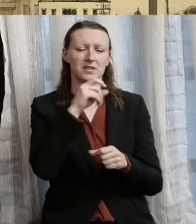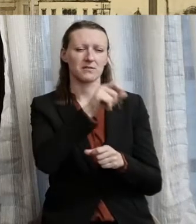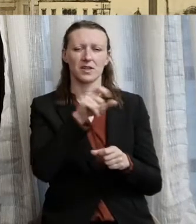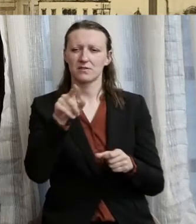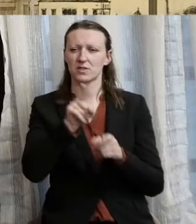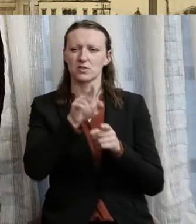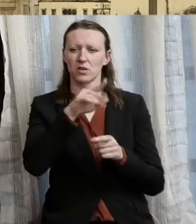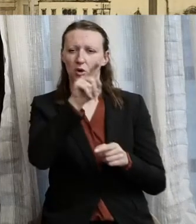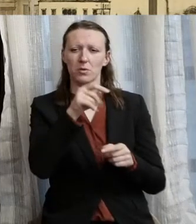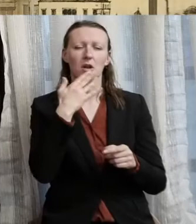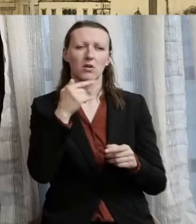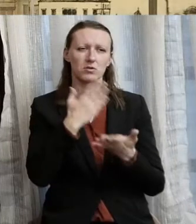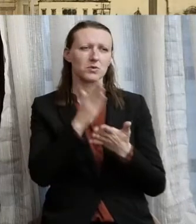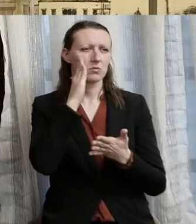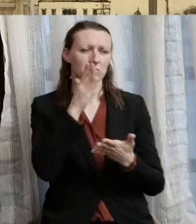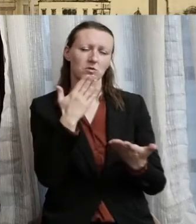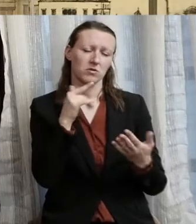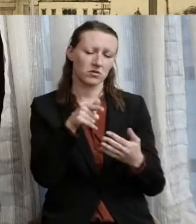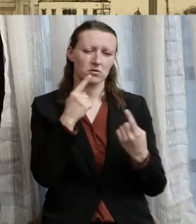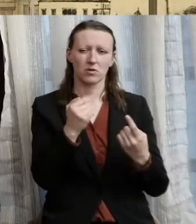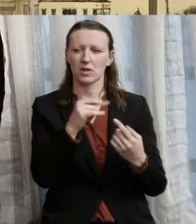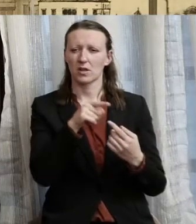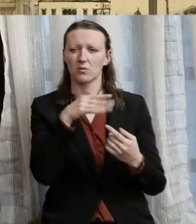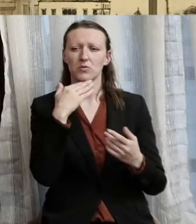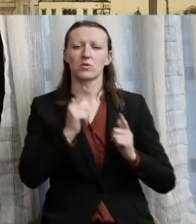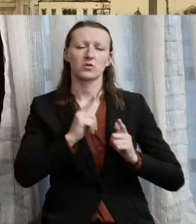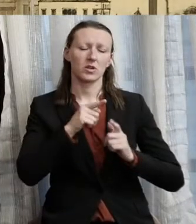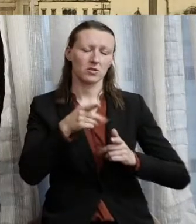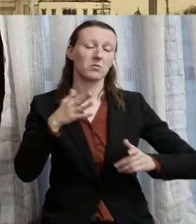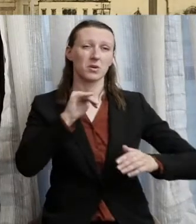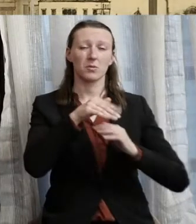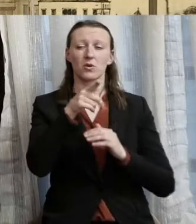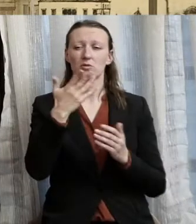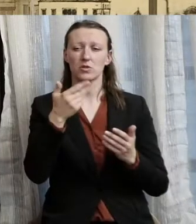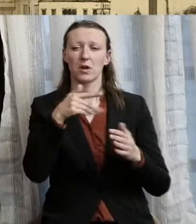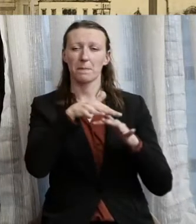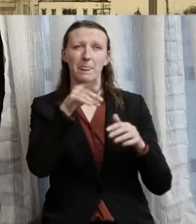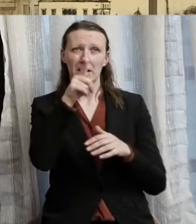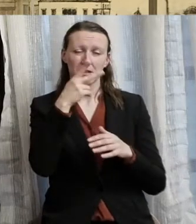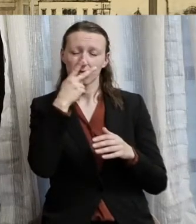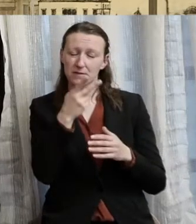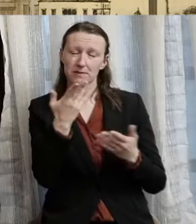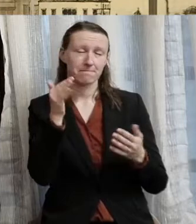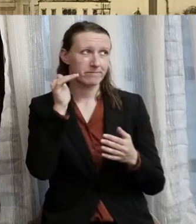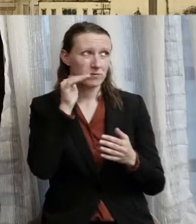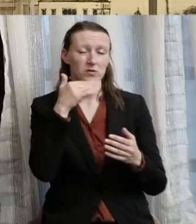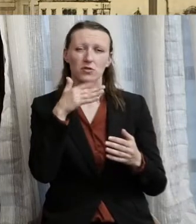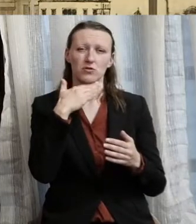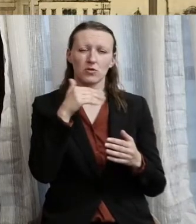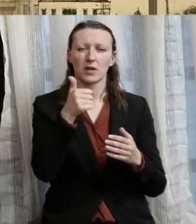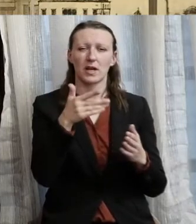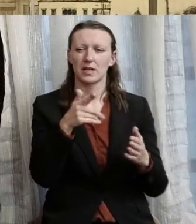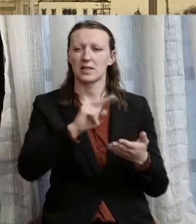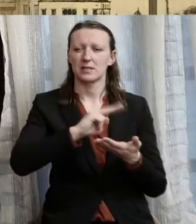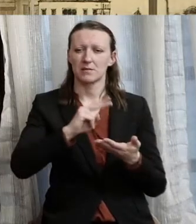12, to je također upitno hoće li biti u budućnosti. Dakle, puno toga nas čeka. Prema onome što ministarstva projiciraju i za škole u jednoj